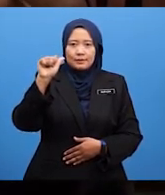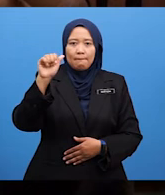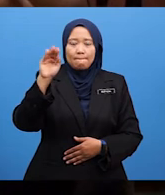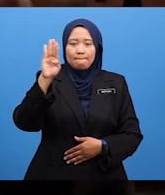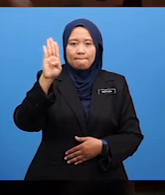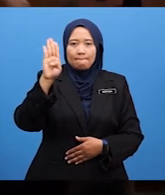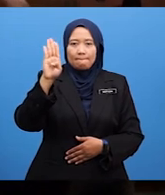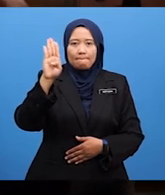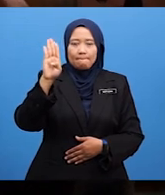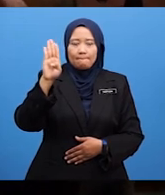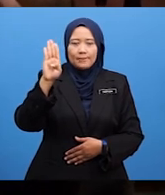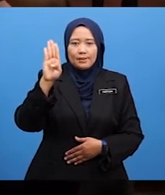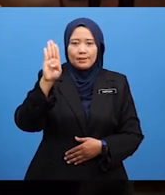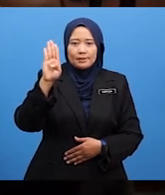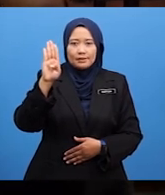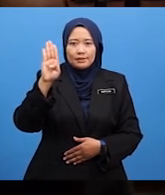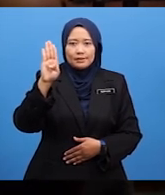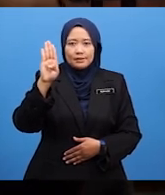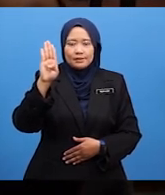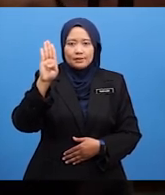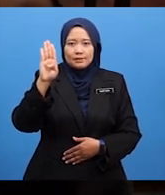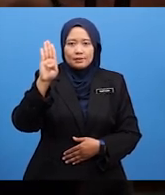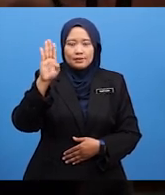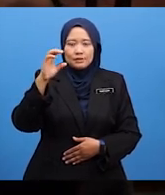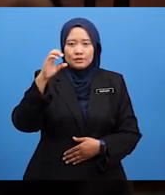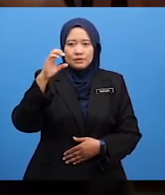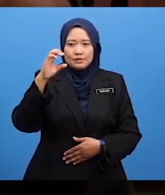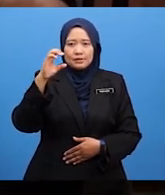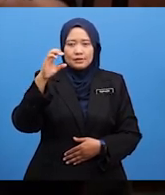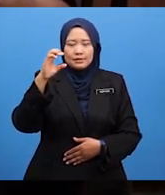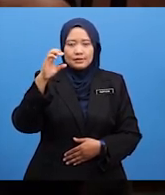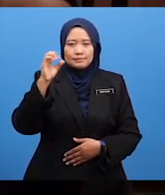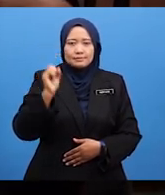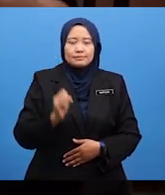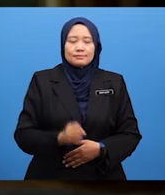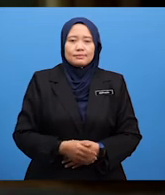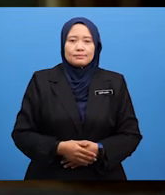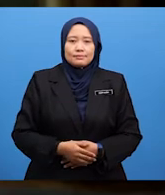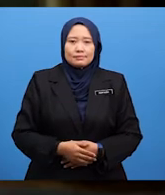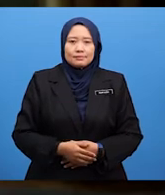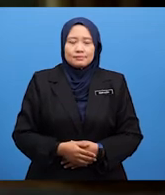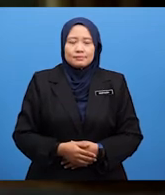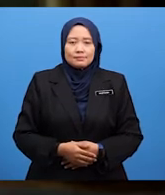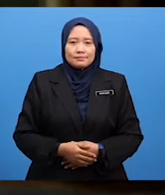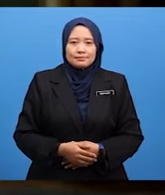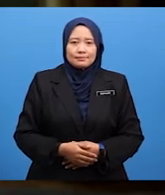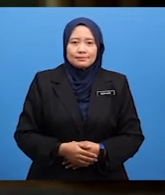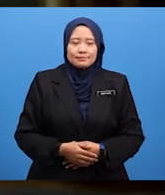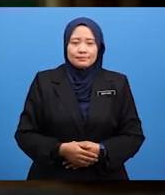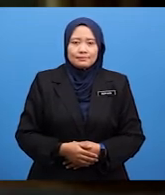seterusnya note B dan note akhir sekali adalah note C. Jadi cuba